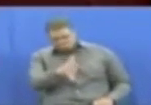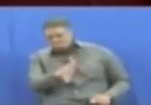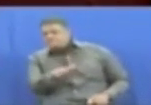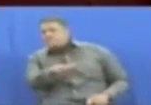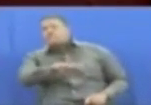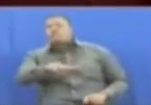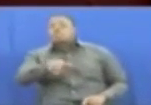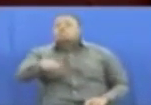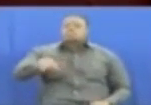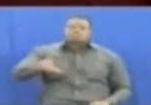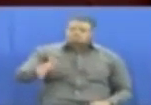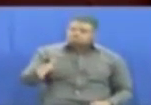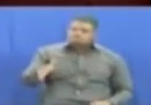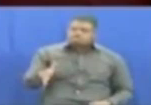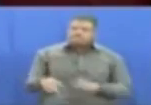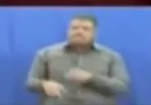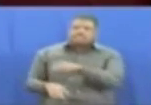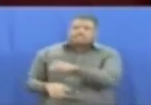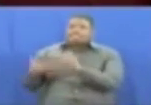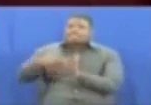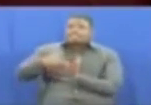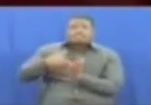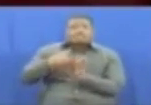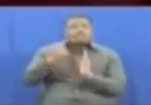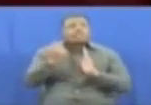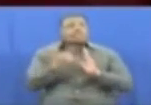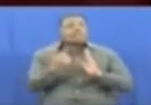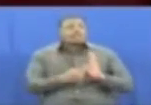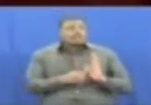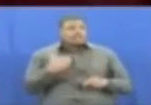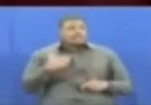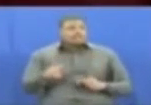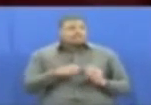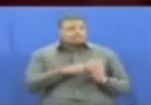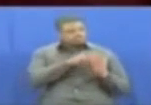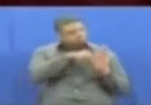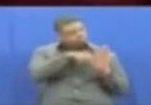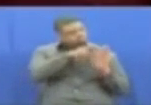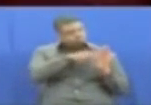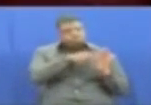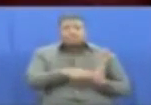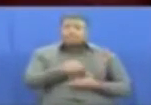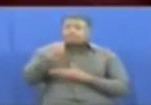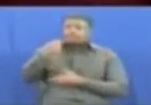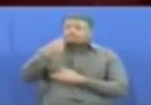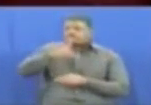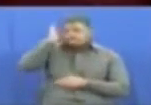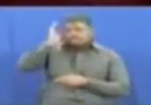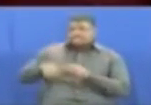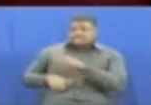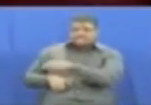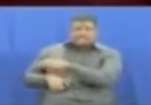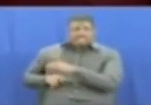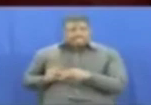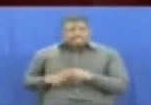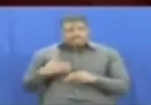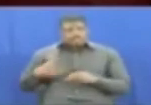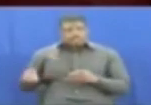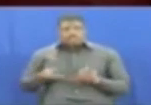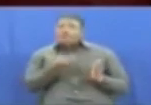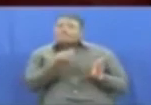hili halijakaa sawa, ili inapofika tarehe sasa ya waziri kusoma bajeti ya serikali, bajeti ile waziri wa